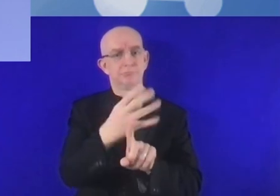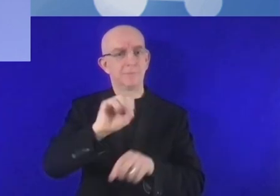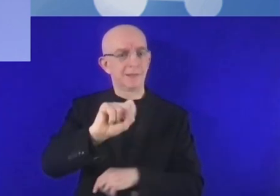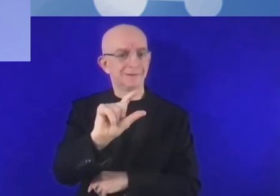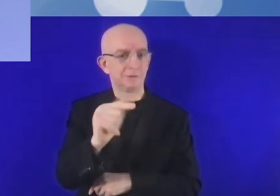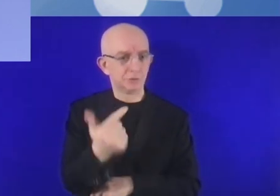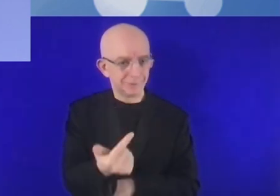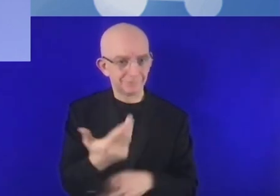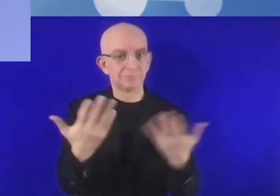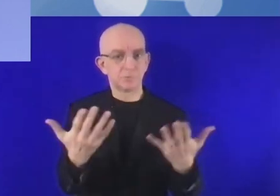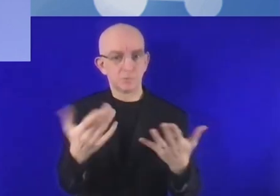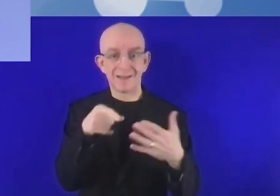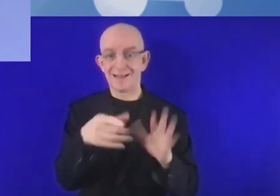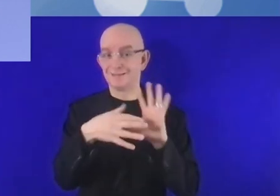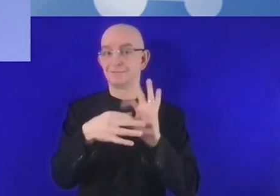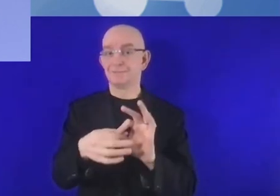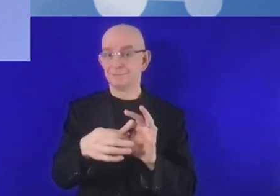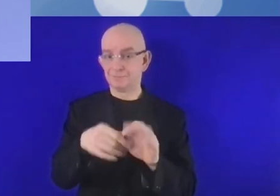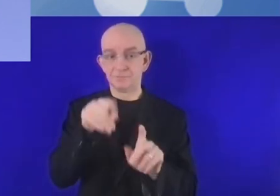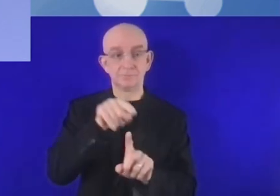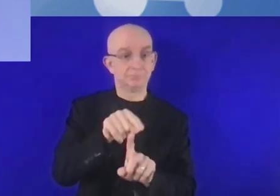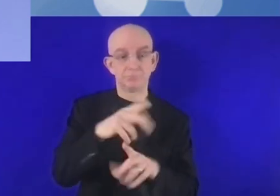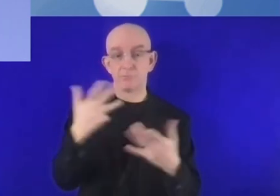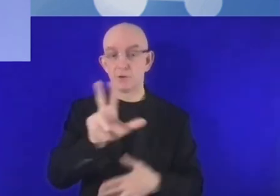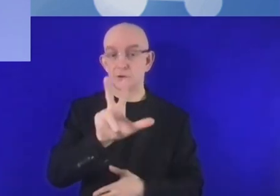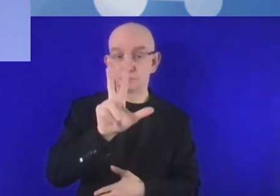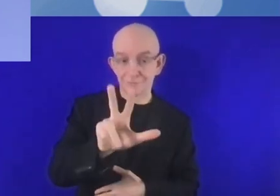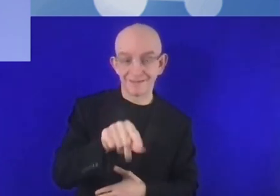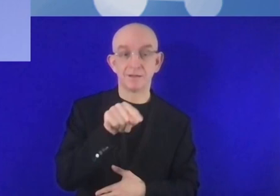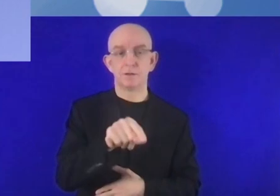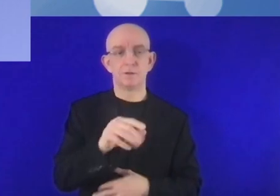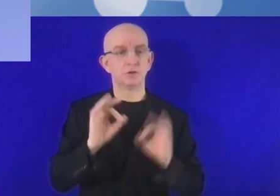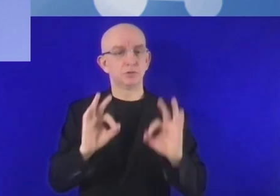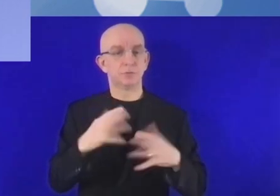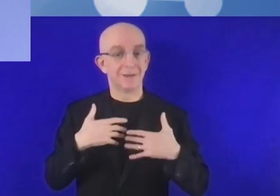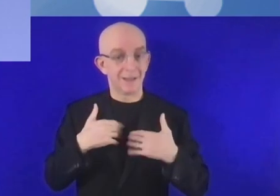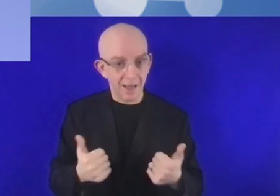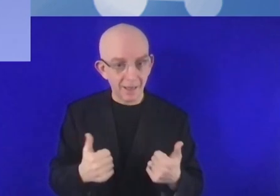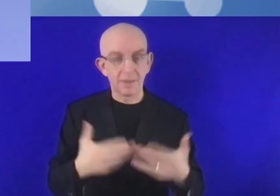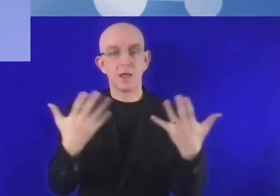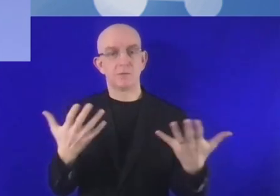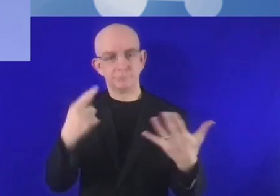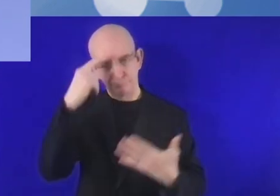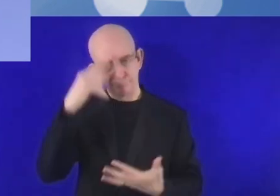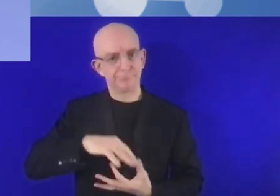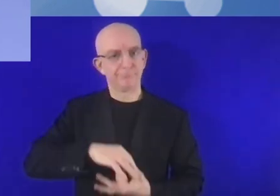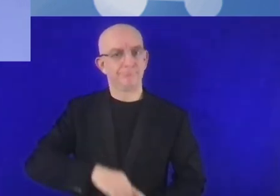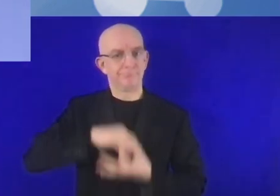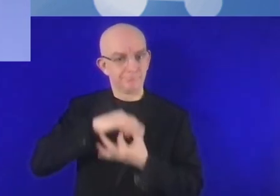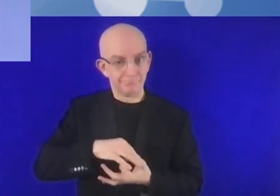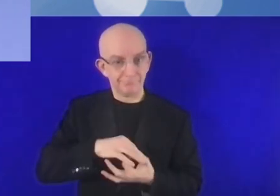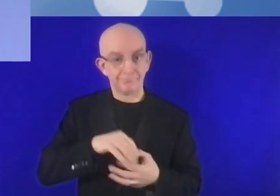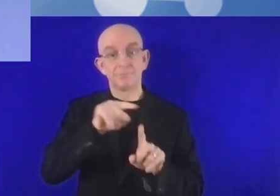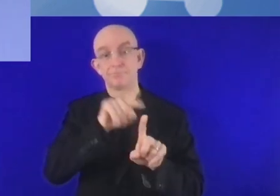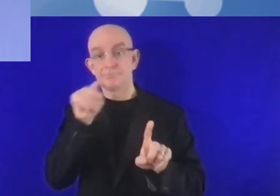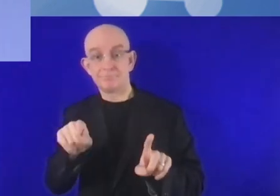numer 3, który dotyczy dobrostanu i dobrego stanu zdrowia, a także w cel zrównoważonego rozwoju numer